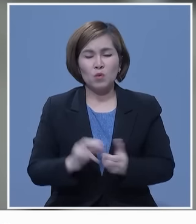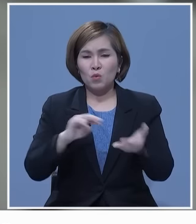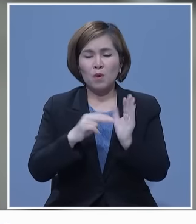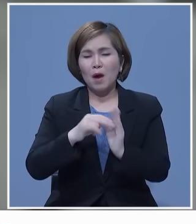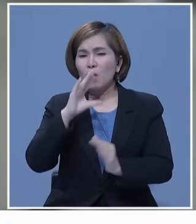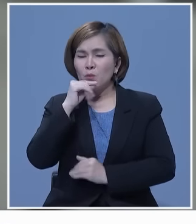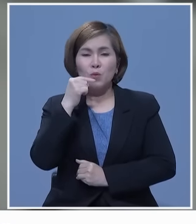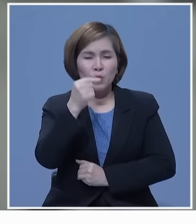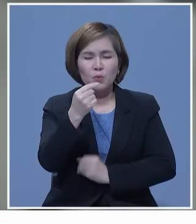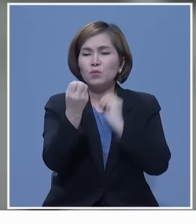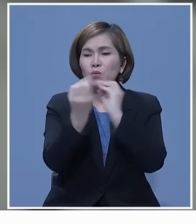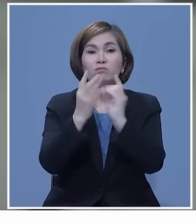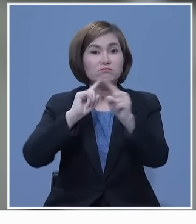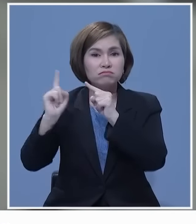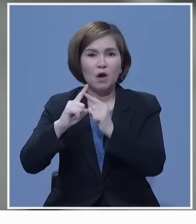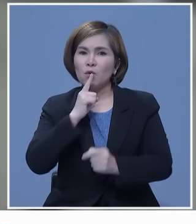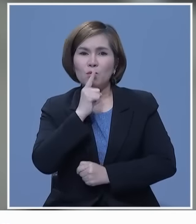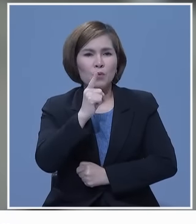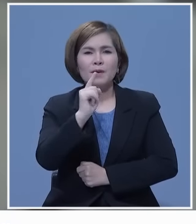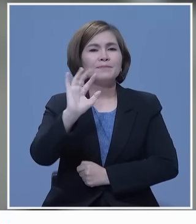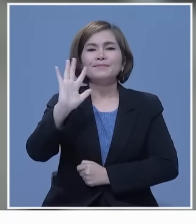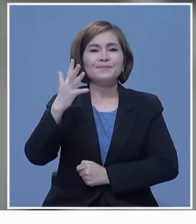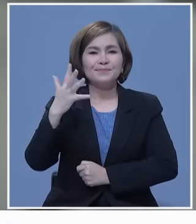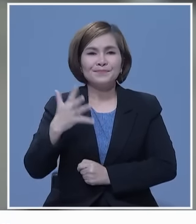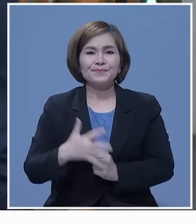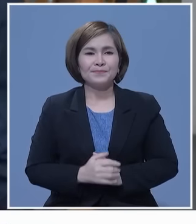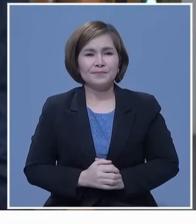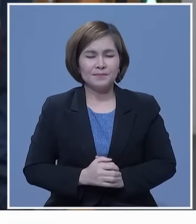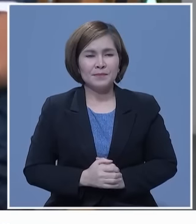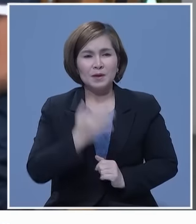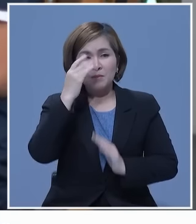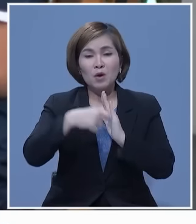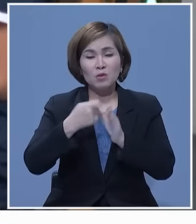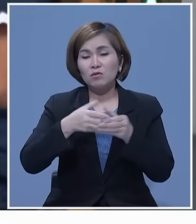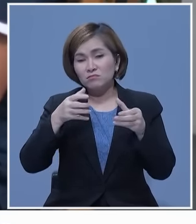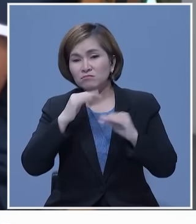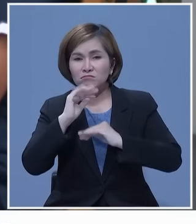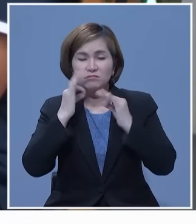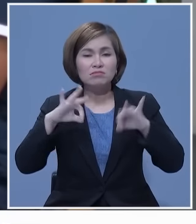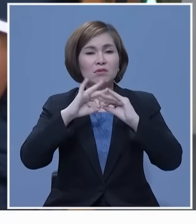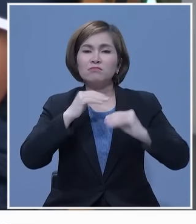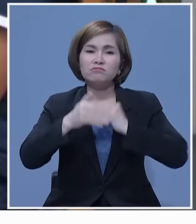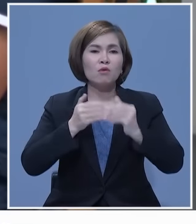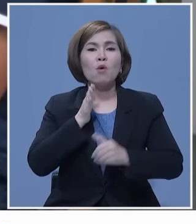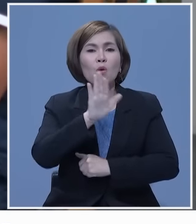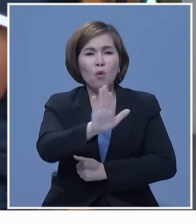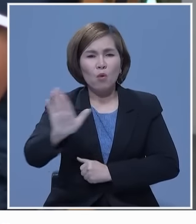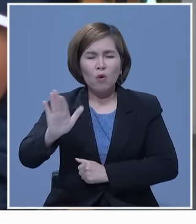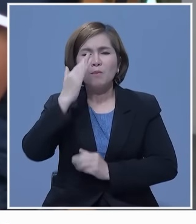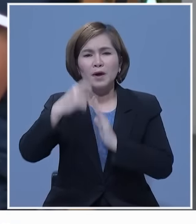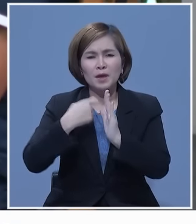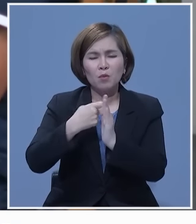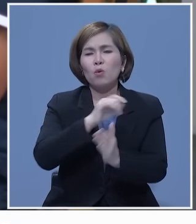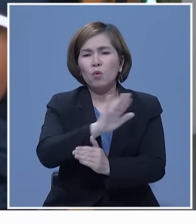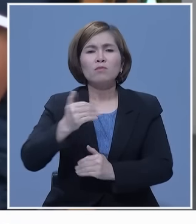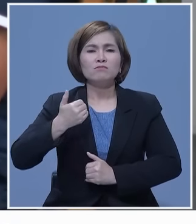วิจารณ์หรือไม่ได้ไปต่อว่าอะไรคนที่เขาจำเป็นจะต้องเดินไปข้างหน้าทุกคนมีเหตุผลมีวิถีทางของตัวเอง